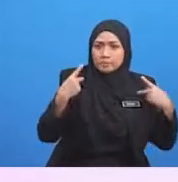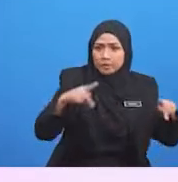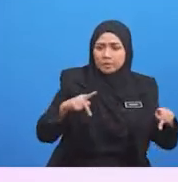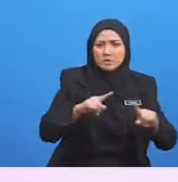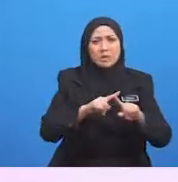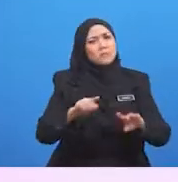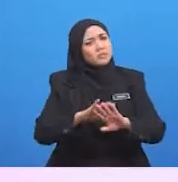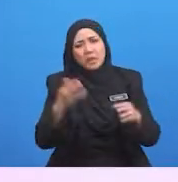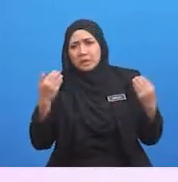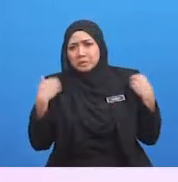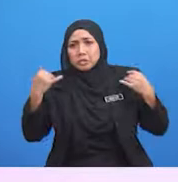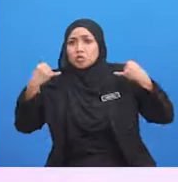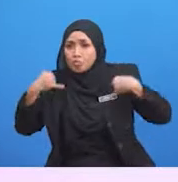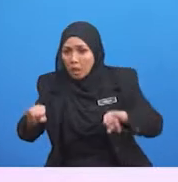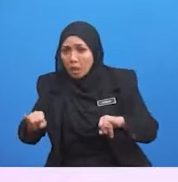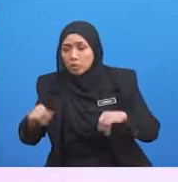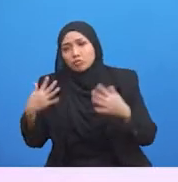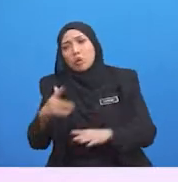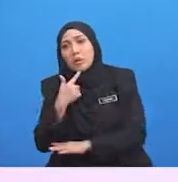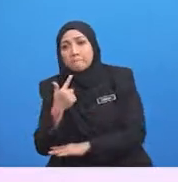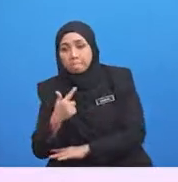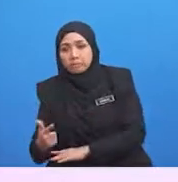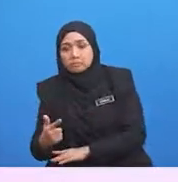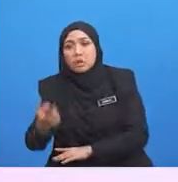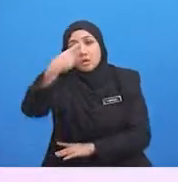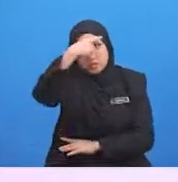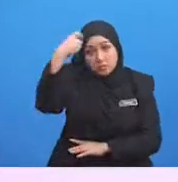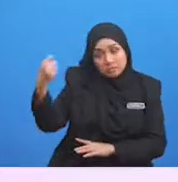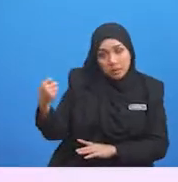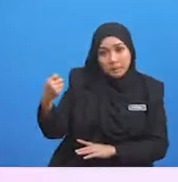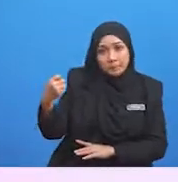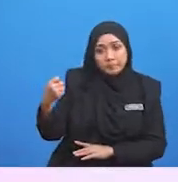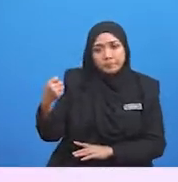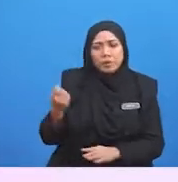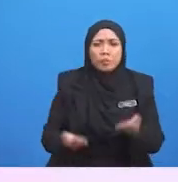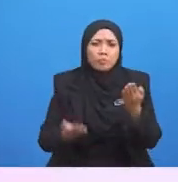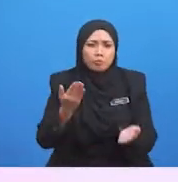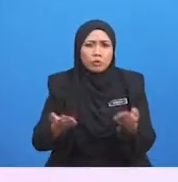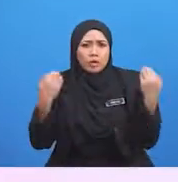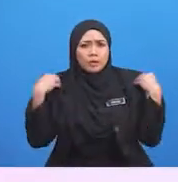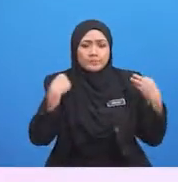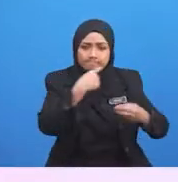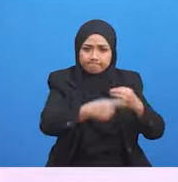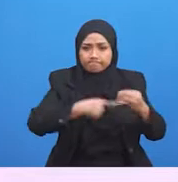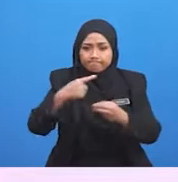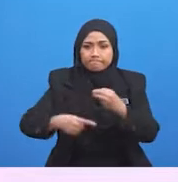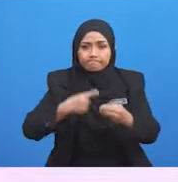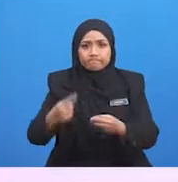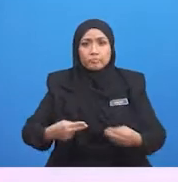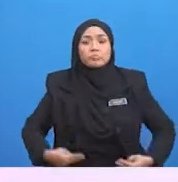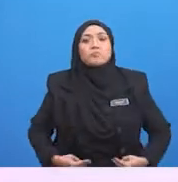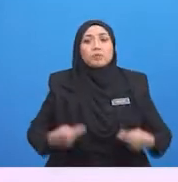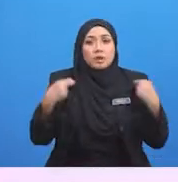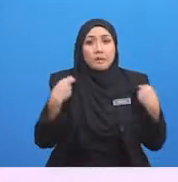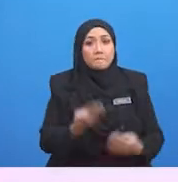pasaran. Kenapa? Ini kerana ia adalah mengikut kitar hayat produk dan kita sebut ia sebagai